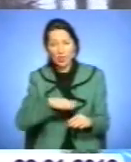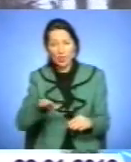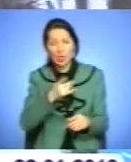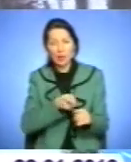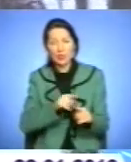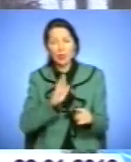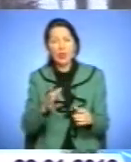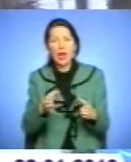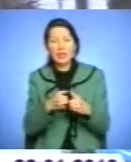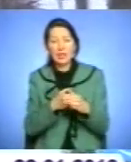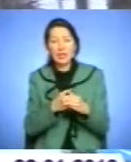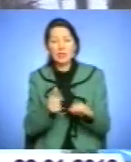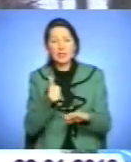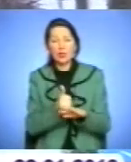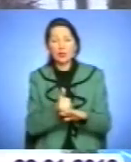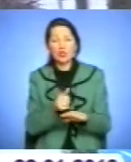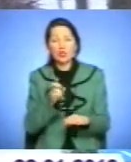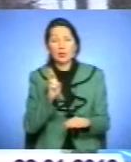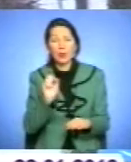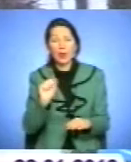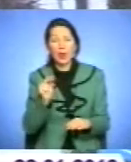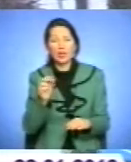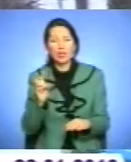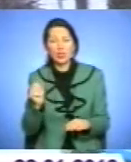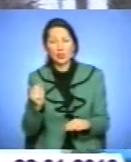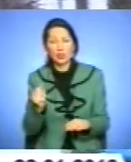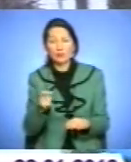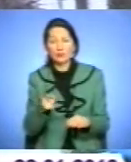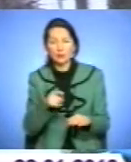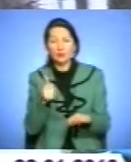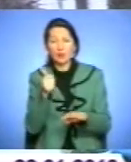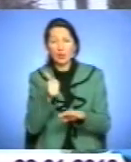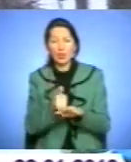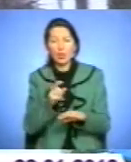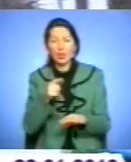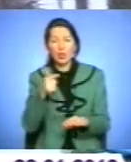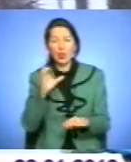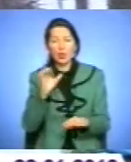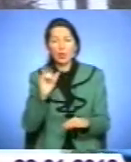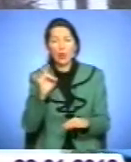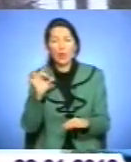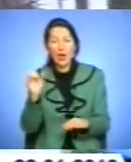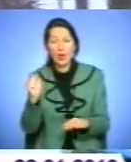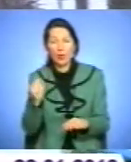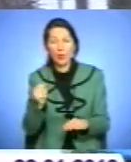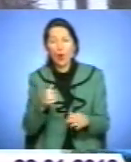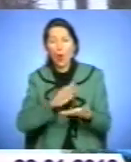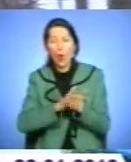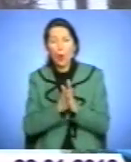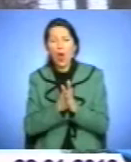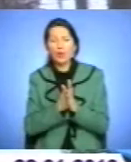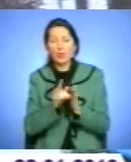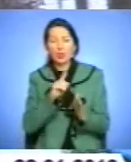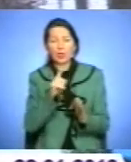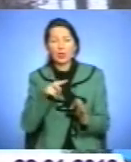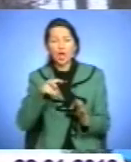Львом Бачинським і Української Народної Республіки на чолі з Григорієм Сидоренком. І умови злуки були вироблені саме тут. А